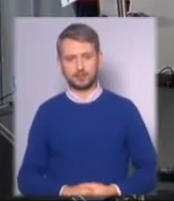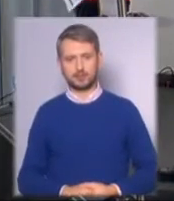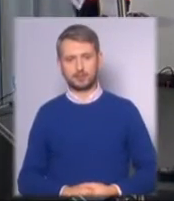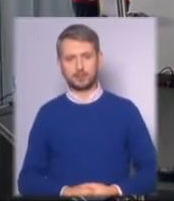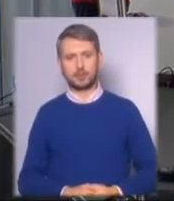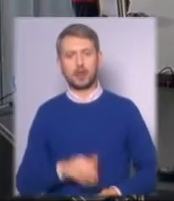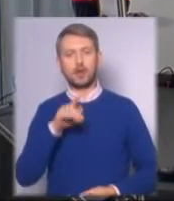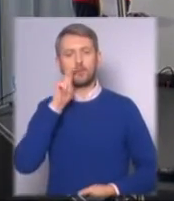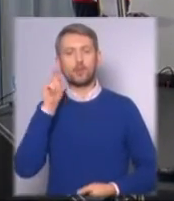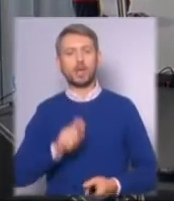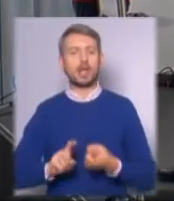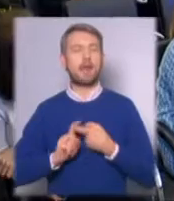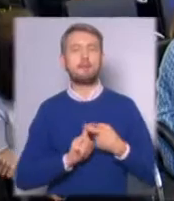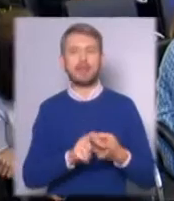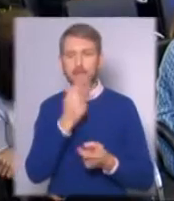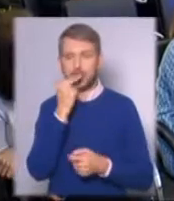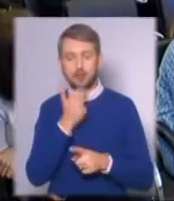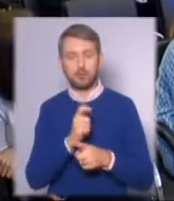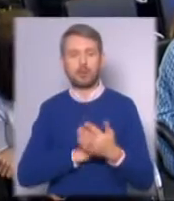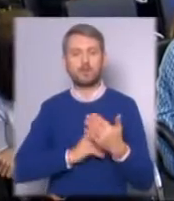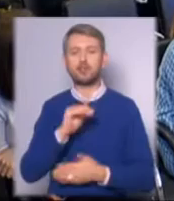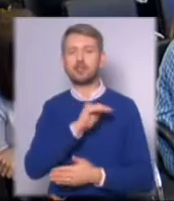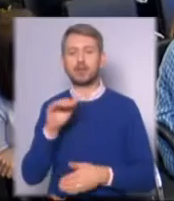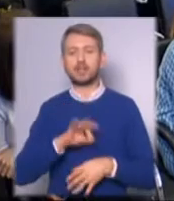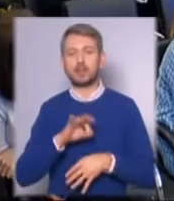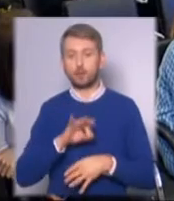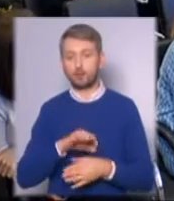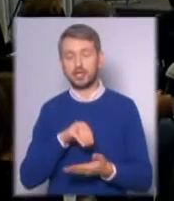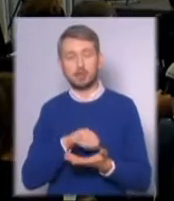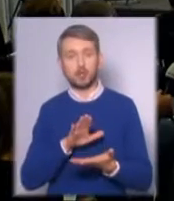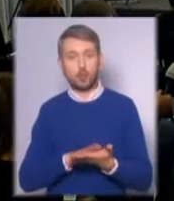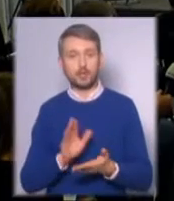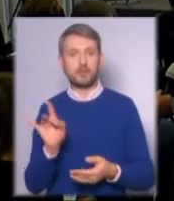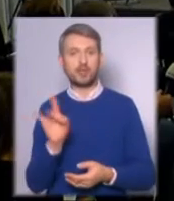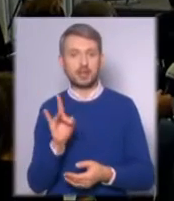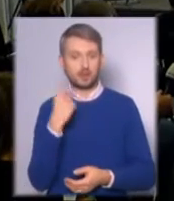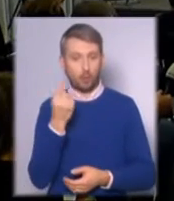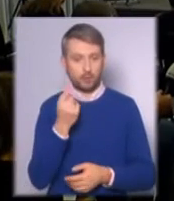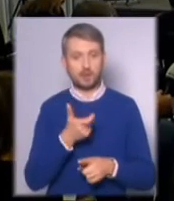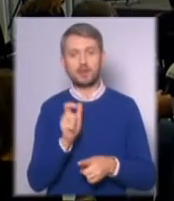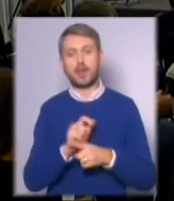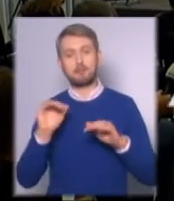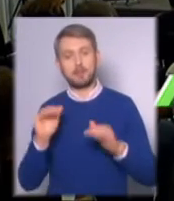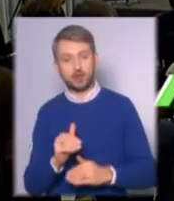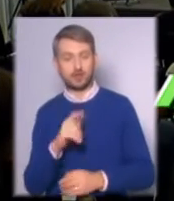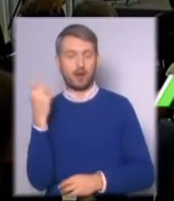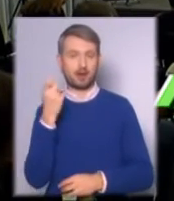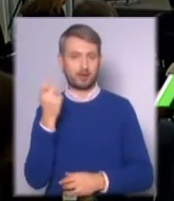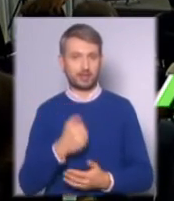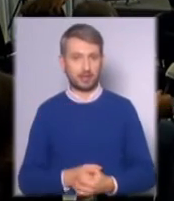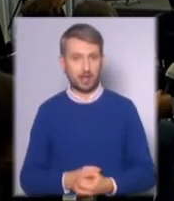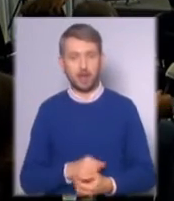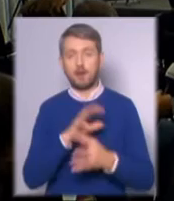В Україні епідемія грипу. Найвищий рівень захворюваності зафіксований в Рівненській області, найнижчий у Харківській. В целом по